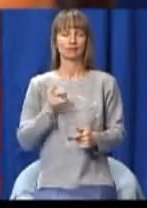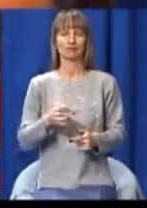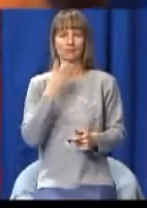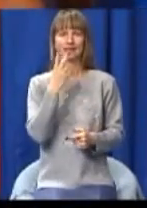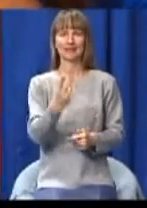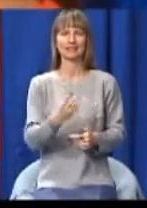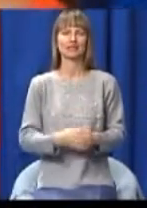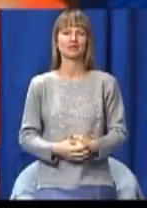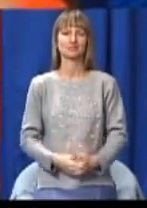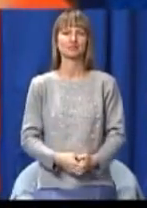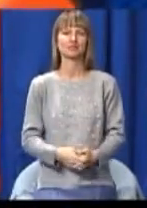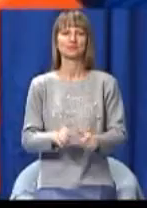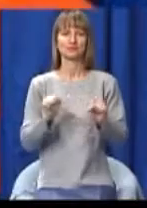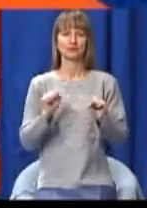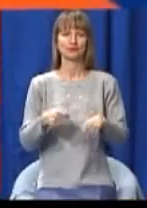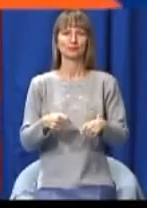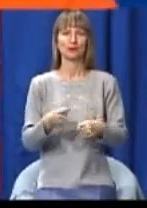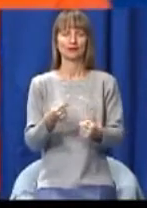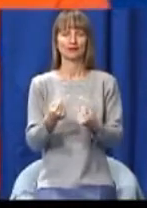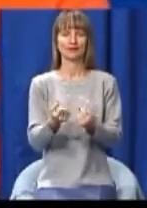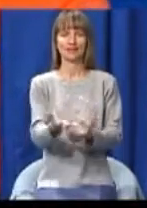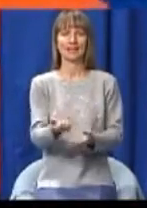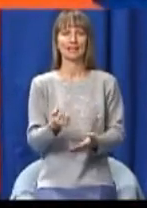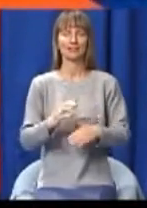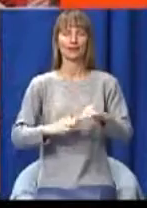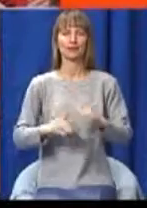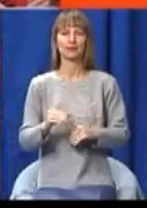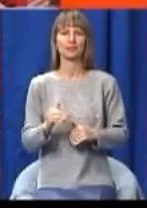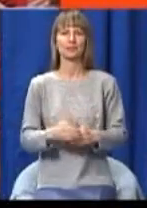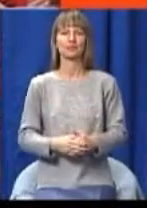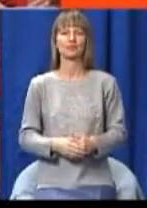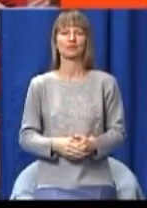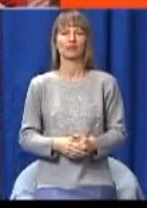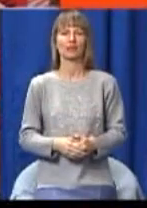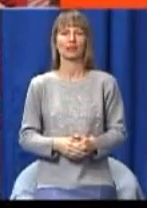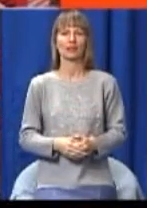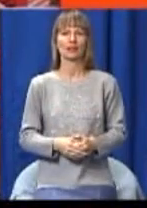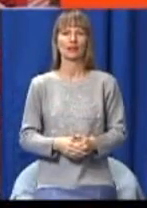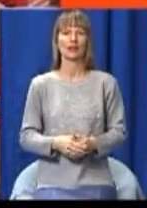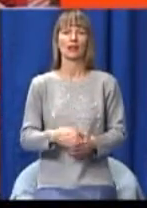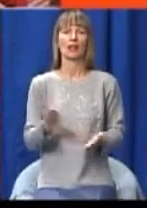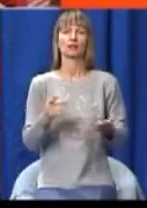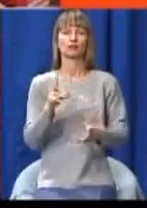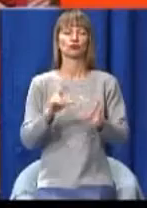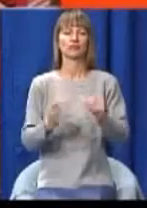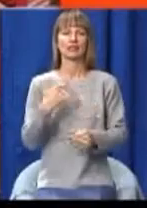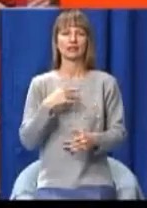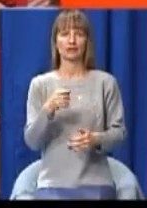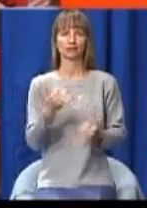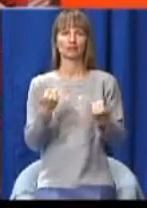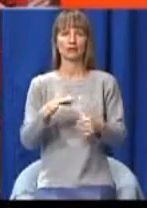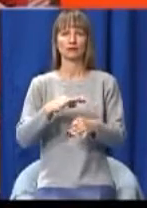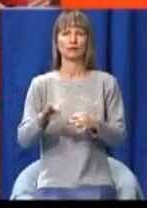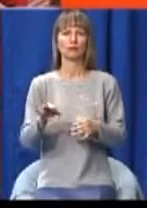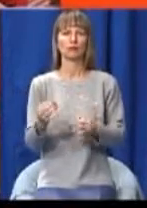подивіться. Можна потримати. Беріть в ручки. Як ви вважаєте, якщо я її зараз